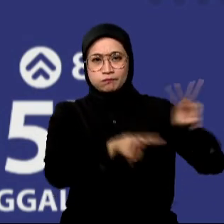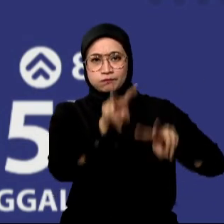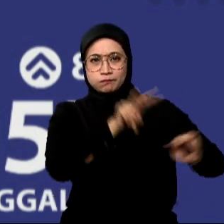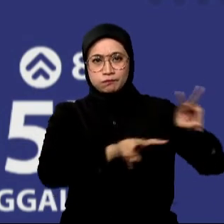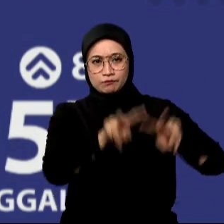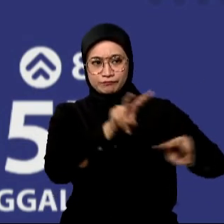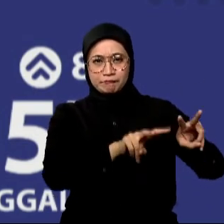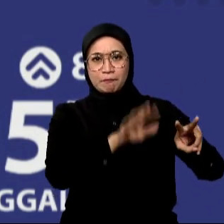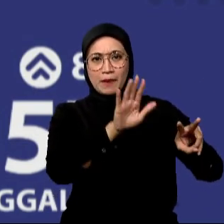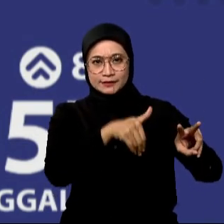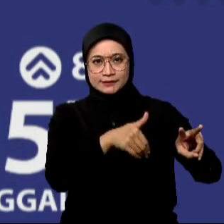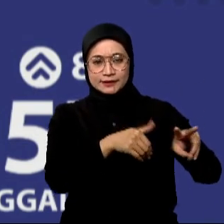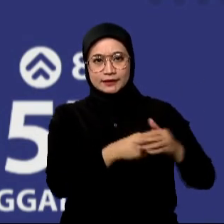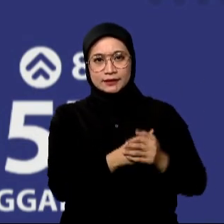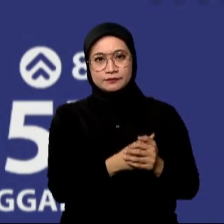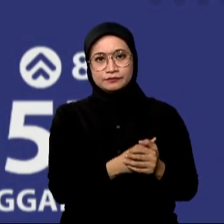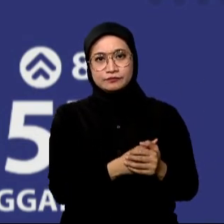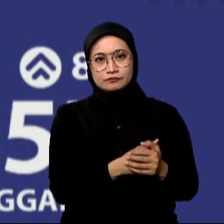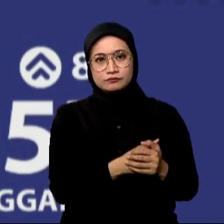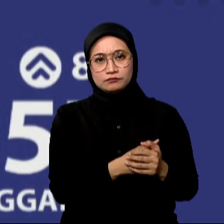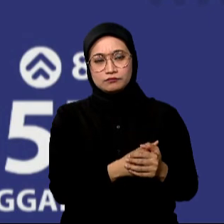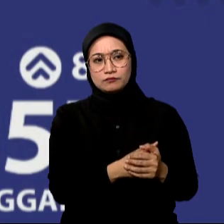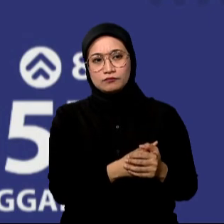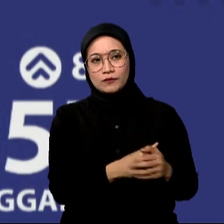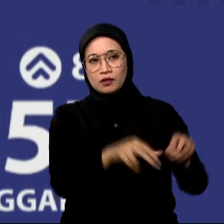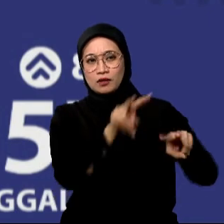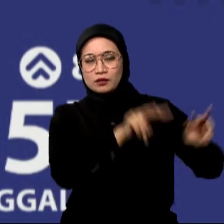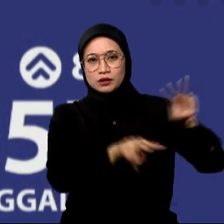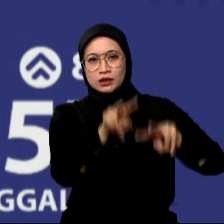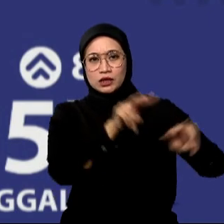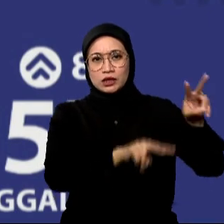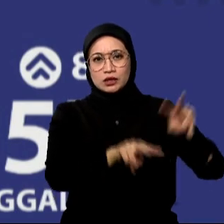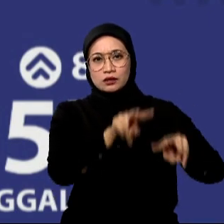pada kasus suspek sebanyak